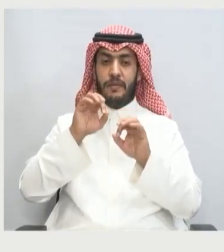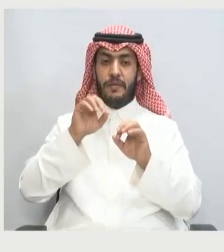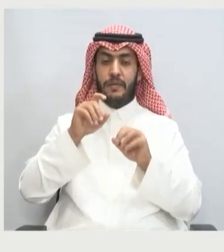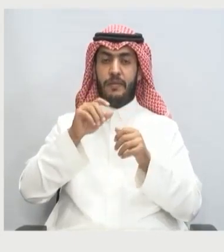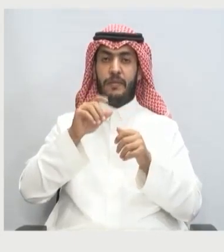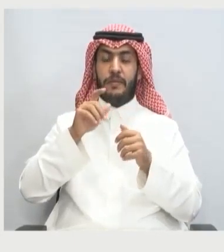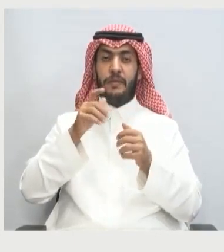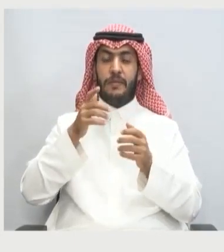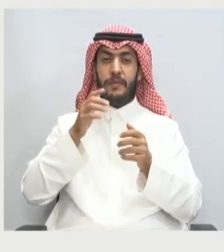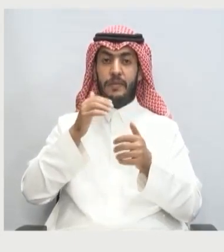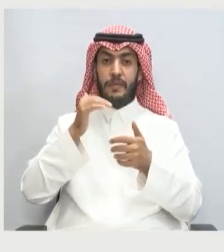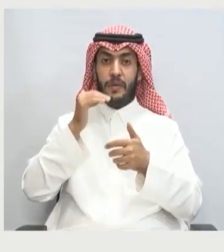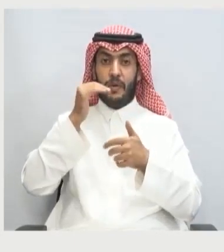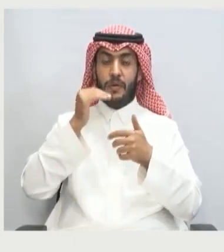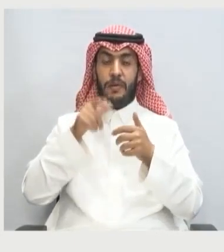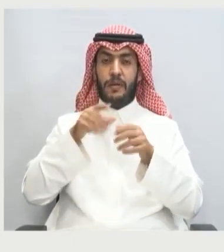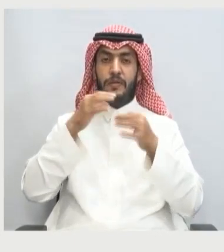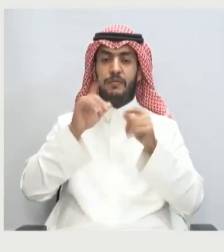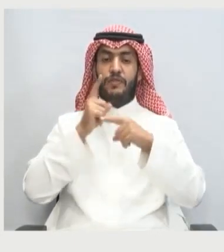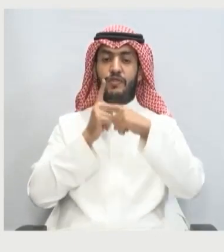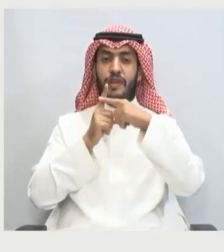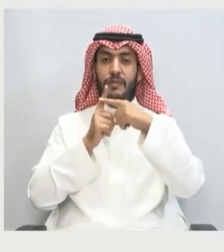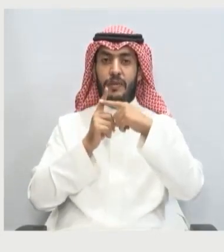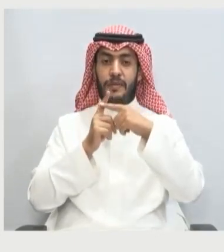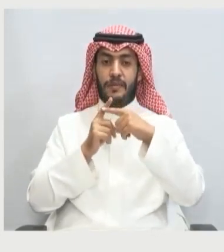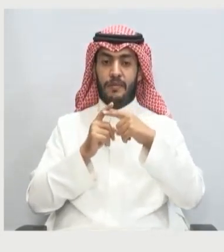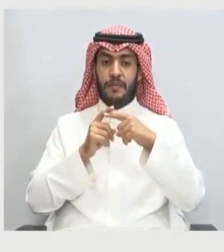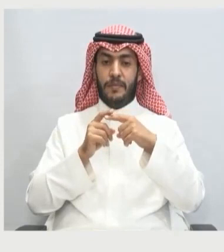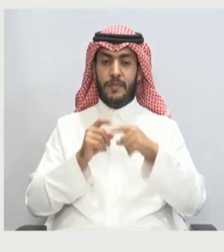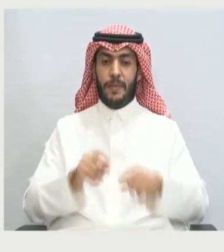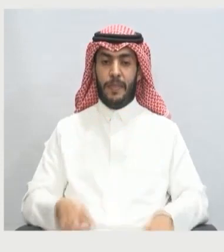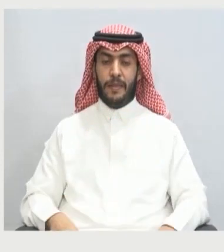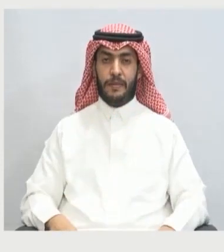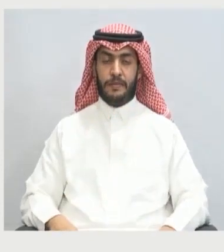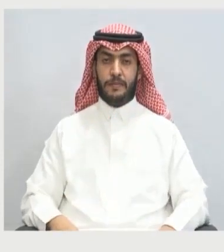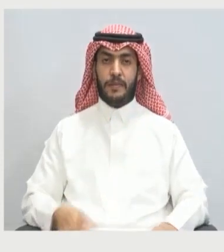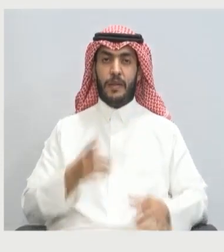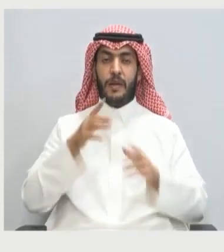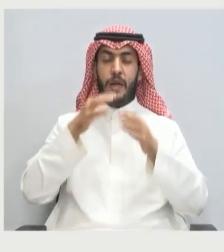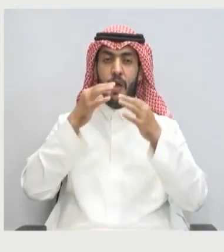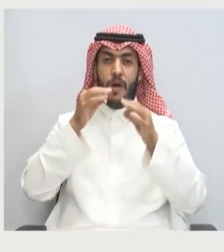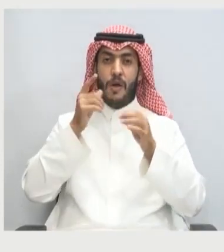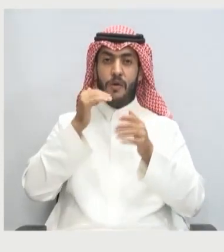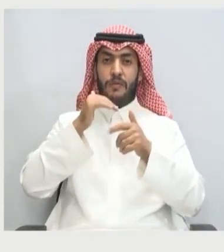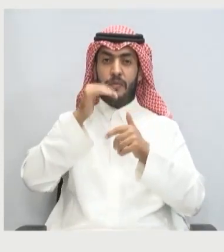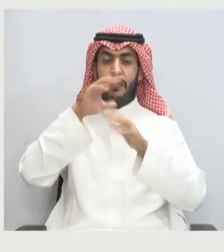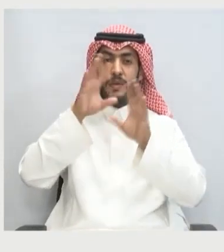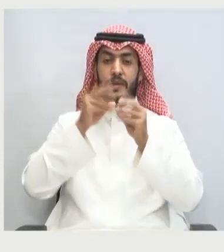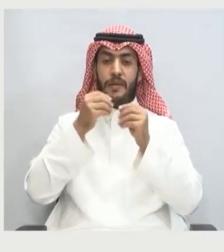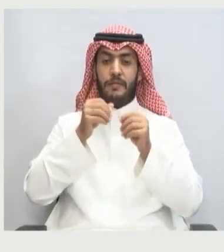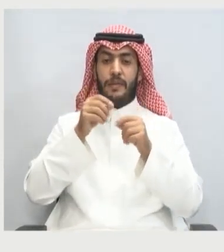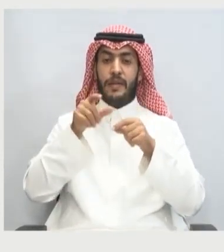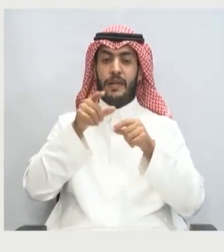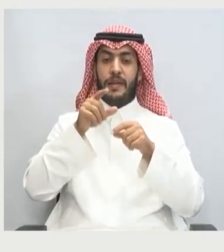كليه يعطيك مؤشر مباشره انها جمع ا اذا جمع اذا ما هي الرتبه الكليه للتفاعل الكلي هي